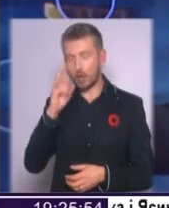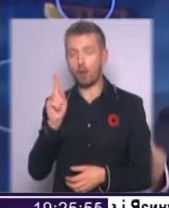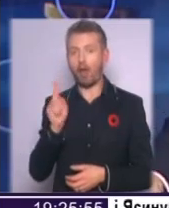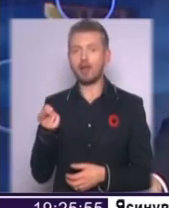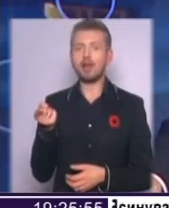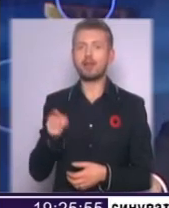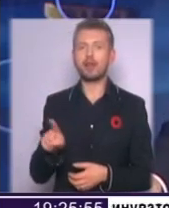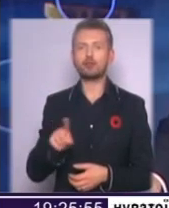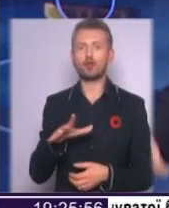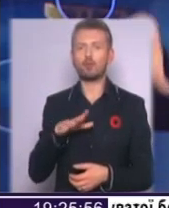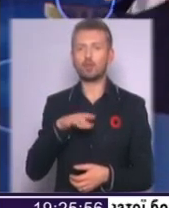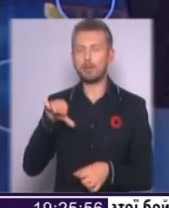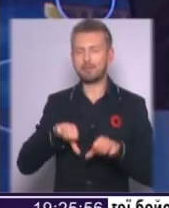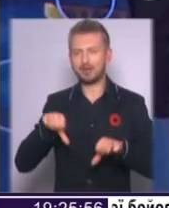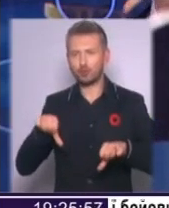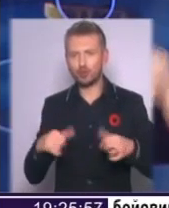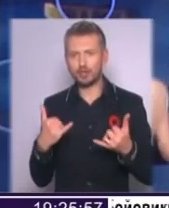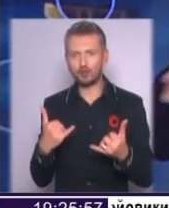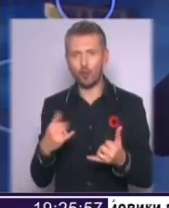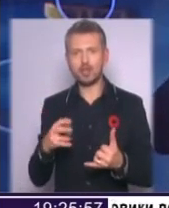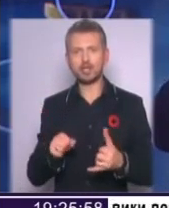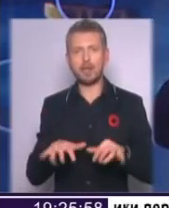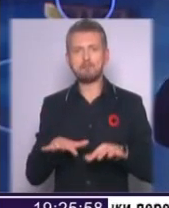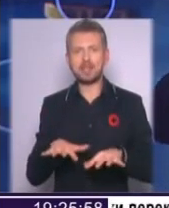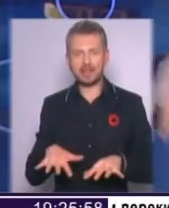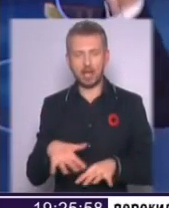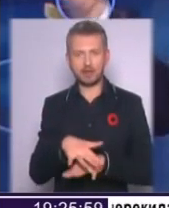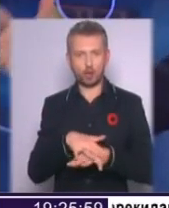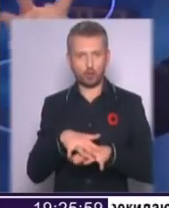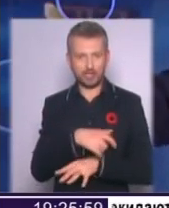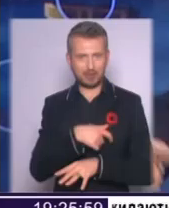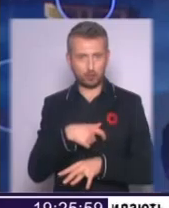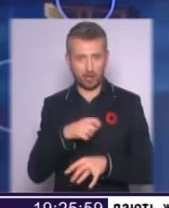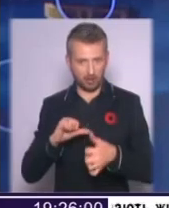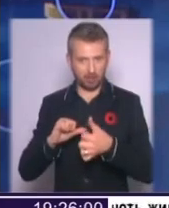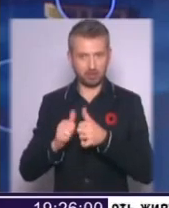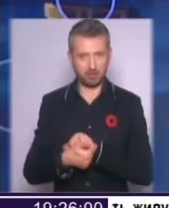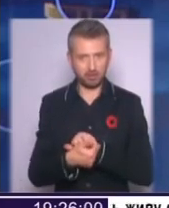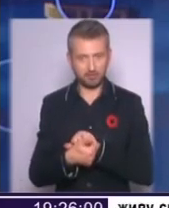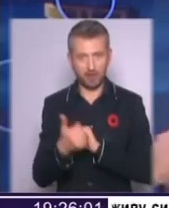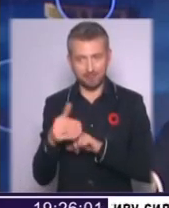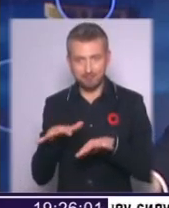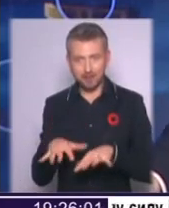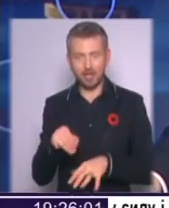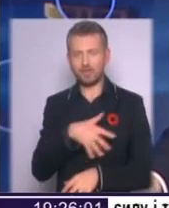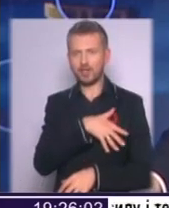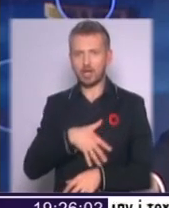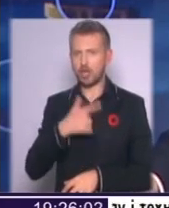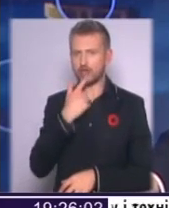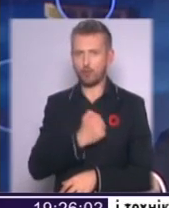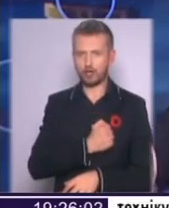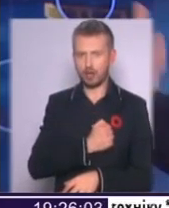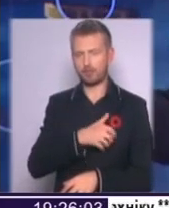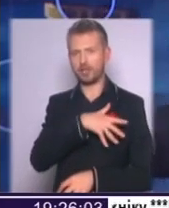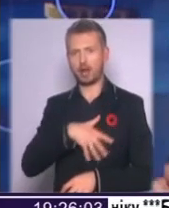що були присутні сьогодні, власне, на місцях народних депутатів в такому от варіанті і ветерани Червоної армії, і